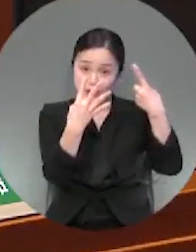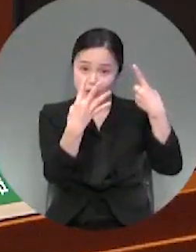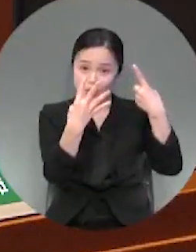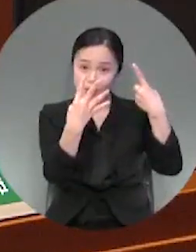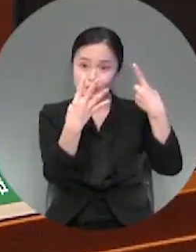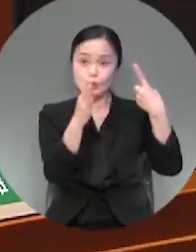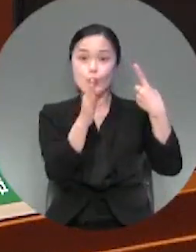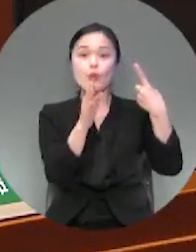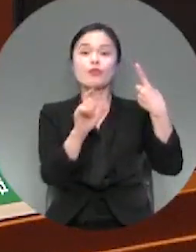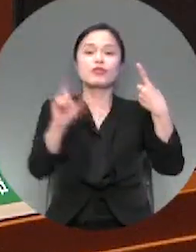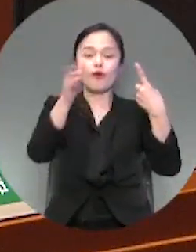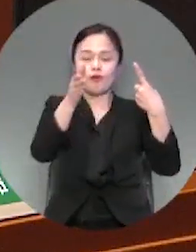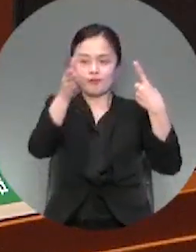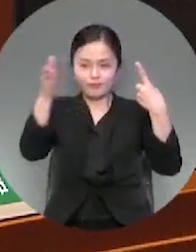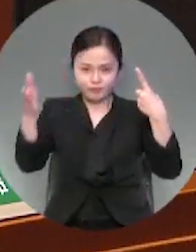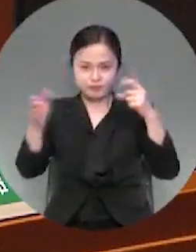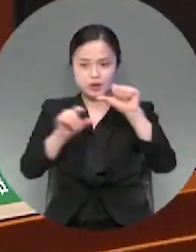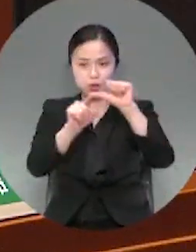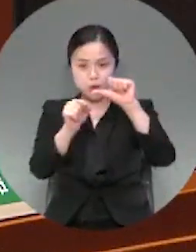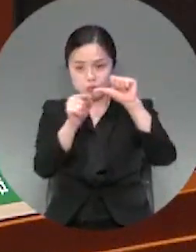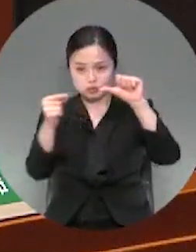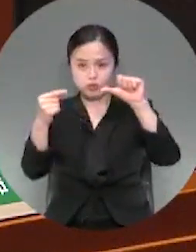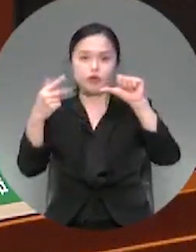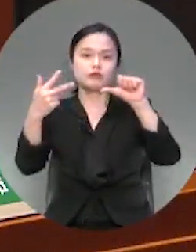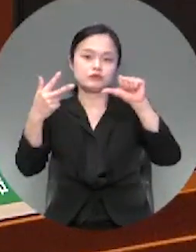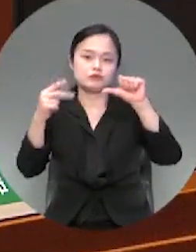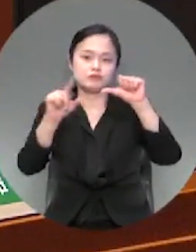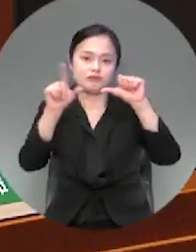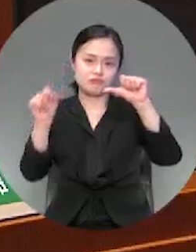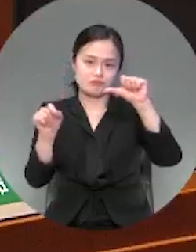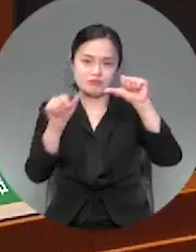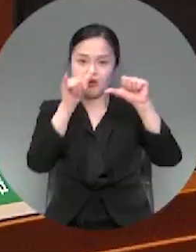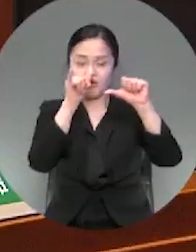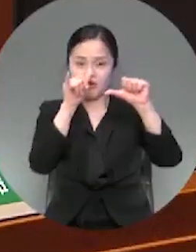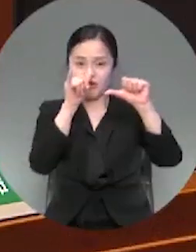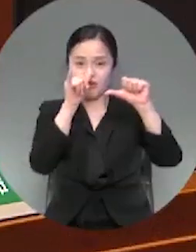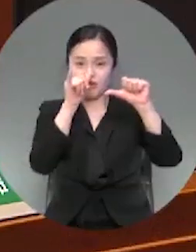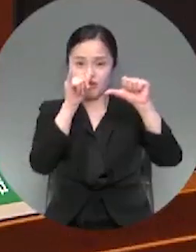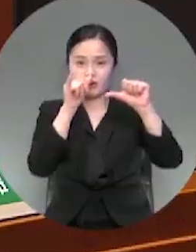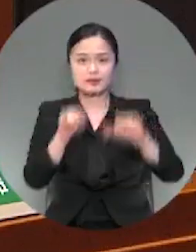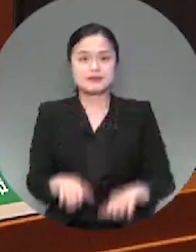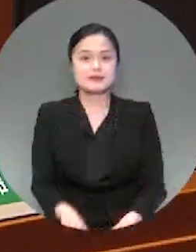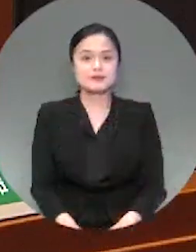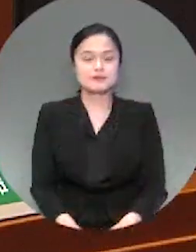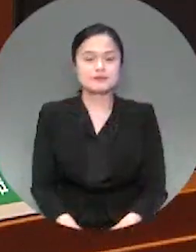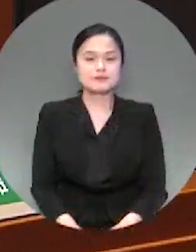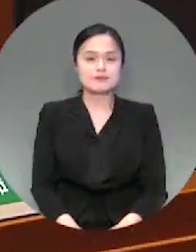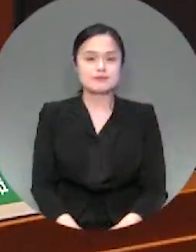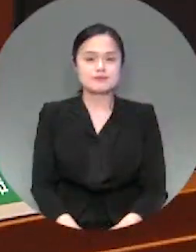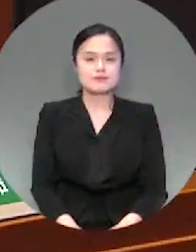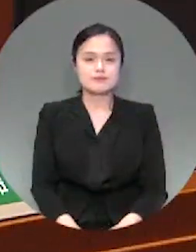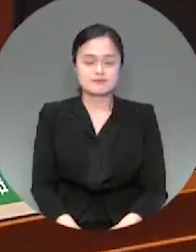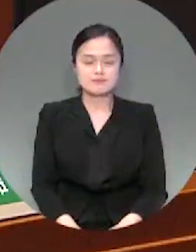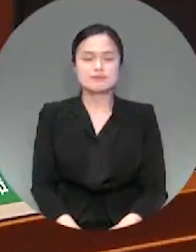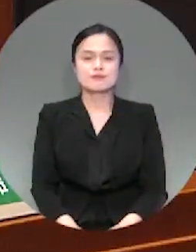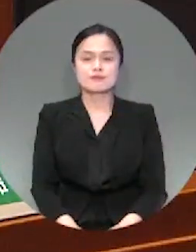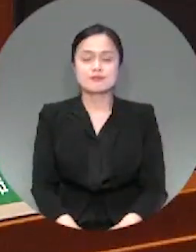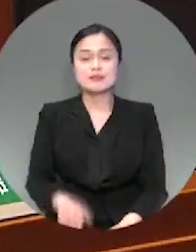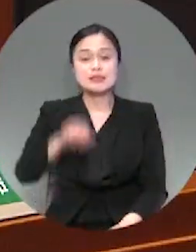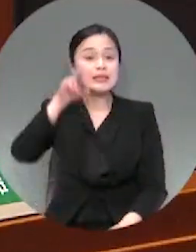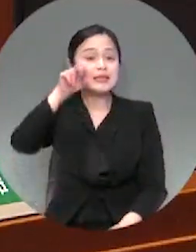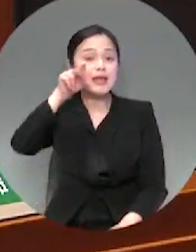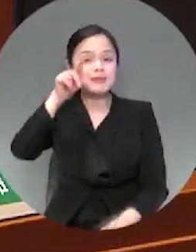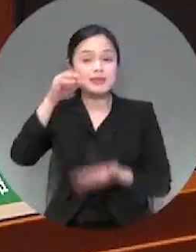그 나머지 소요는 그래서 예비비로 가져왔습니다. 저희가 예비비를 안 하고 그 거기다가 뭐 소요를 넣을 수도 있는데 어찌 될지 몰라서 이번 추경에